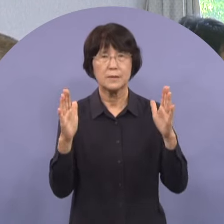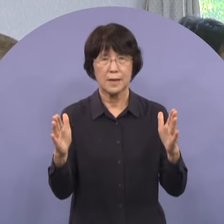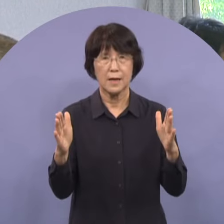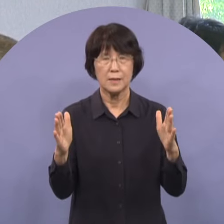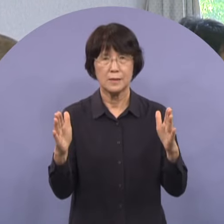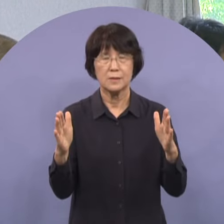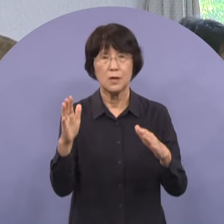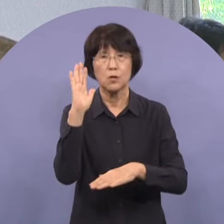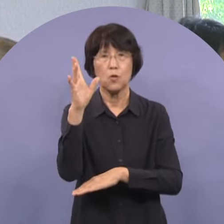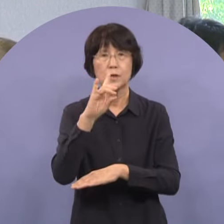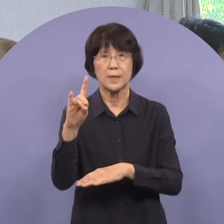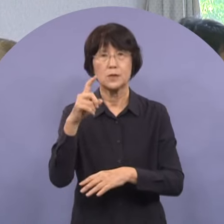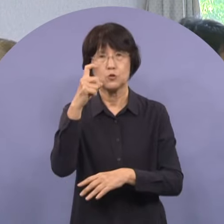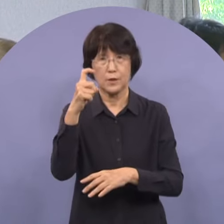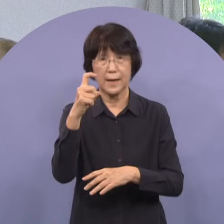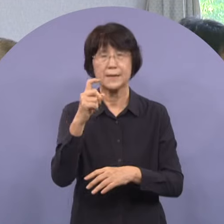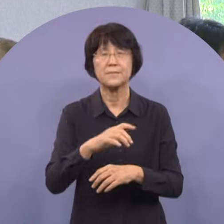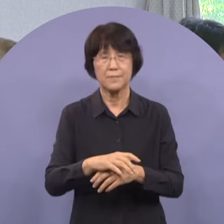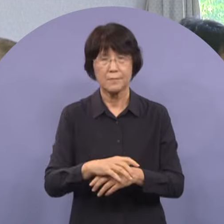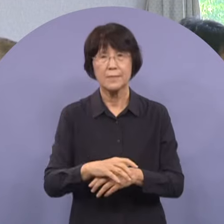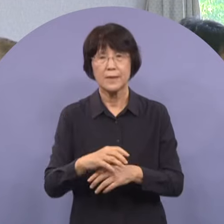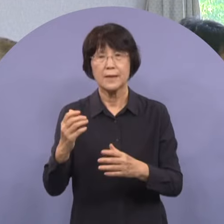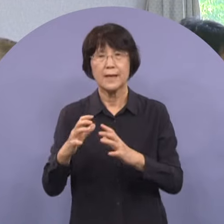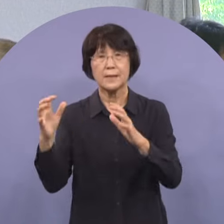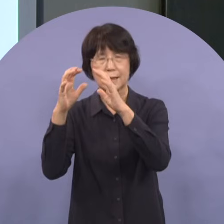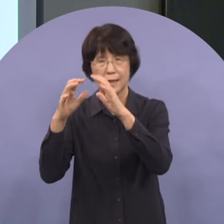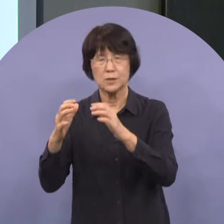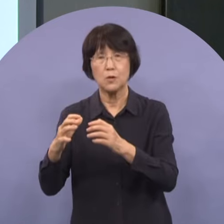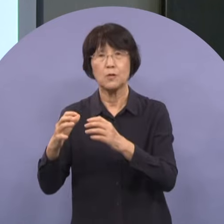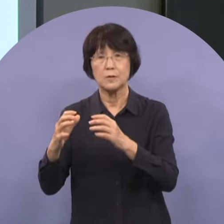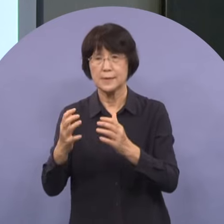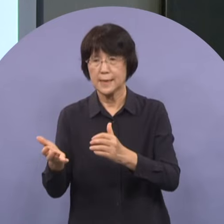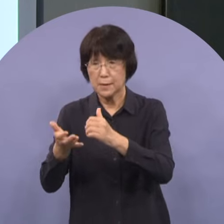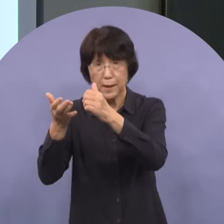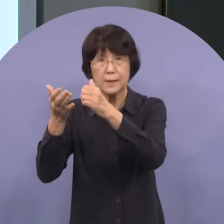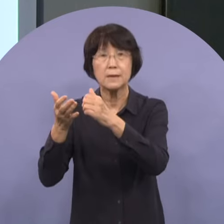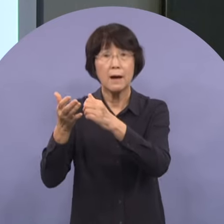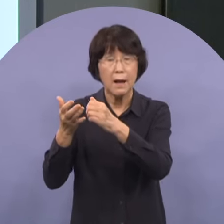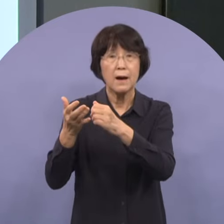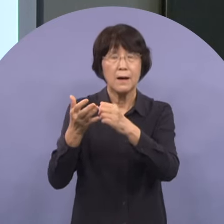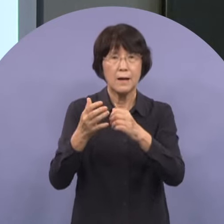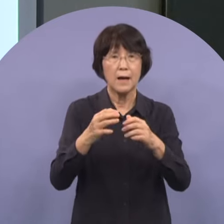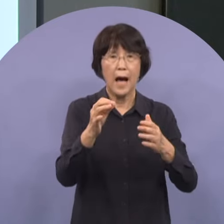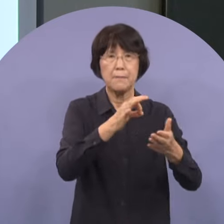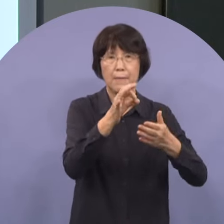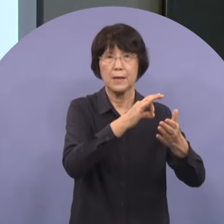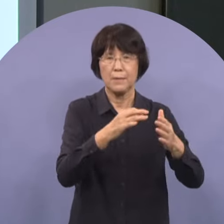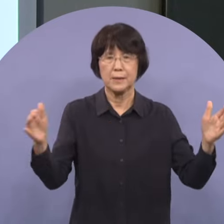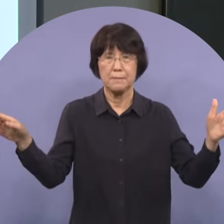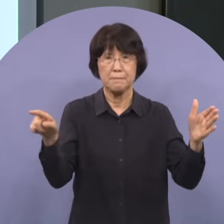全10回の講義で野菜の栽培から販売までを学びます。